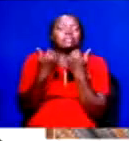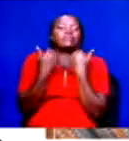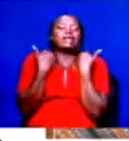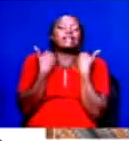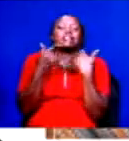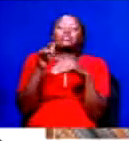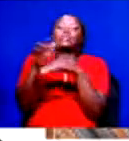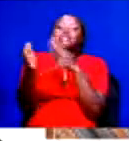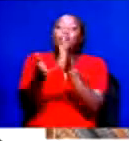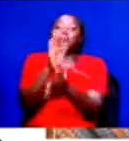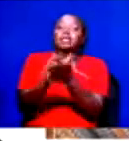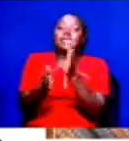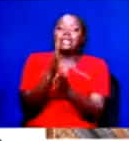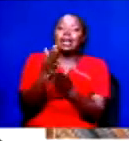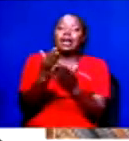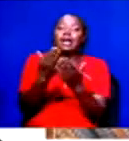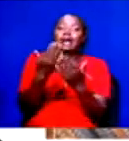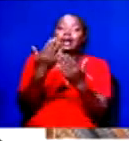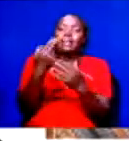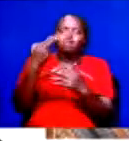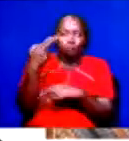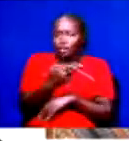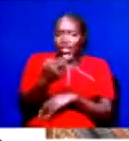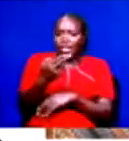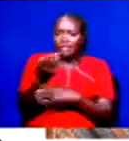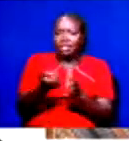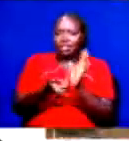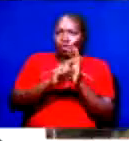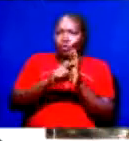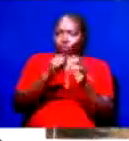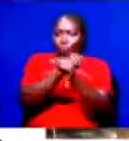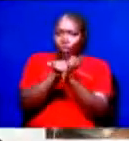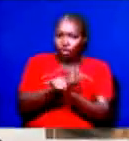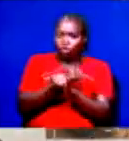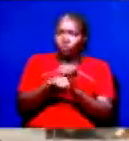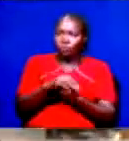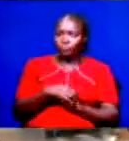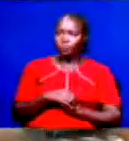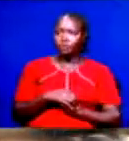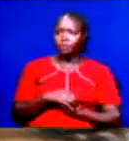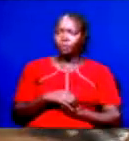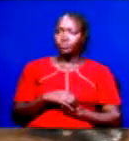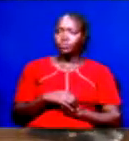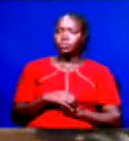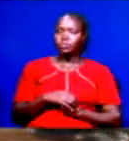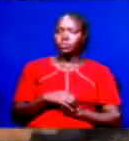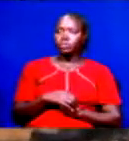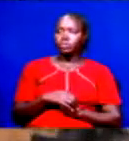tunawatuma bila ile silaha inaitikana ili wapate protection. Ben Chumba, Darubini.